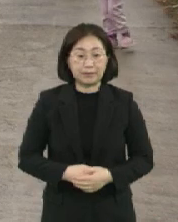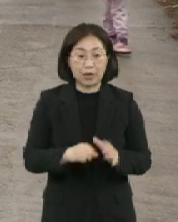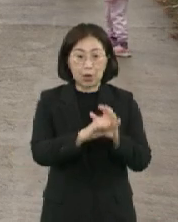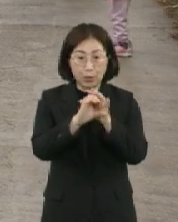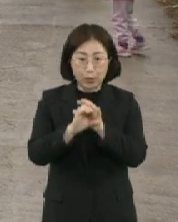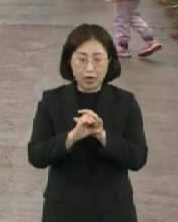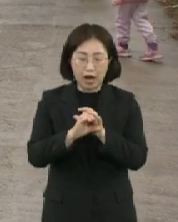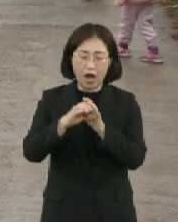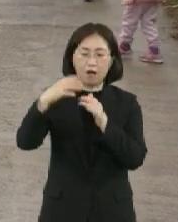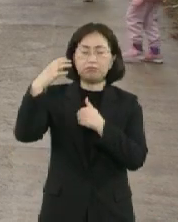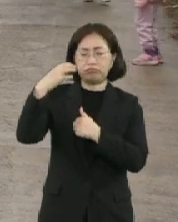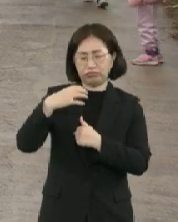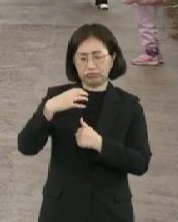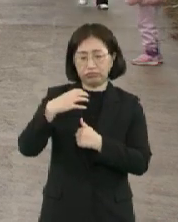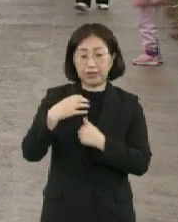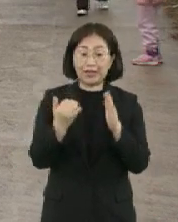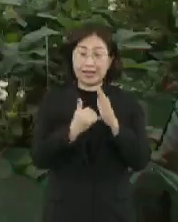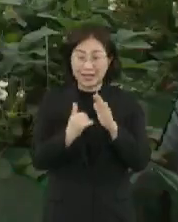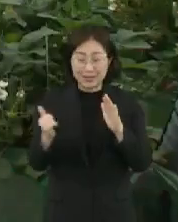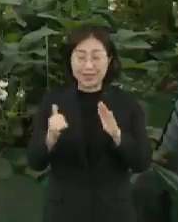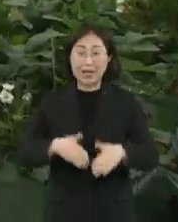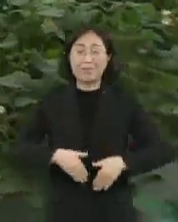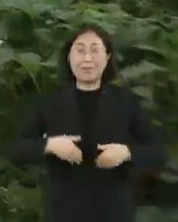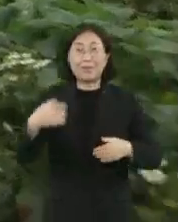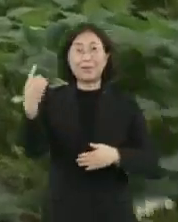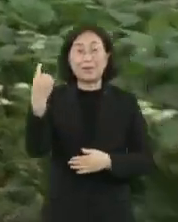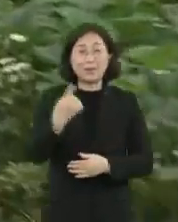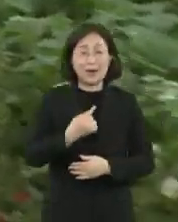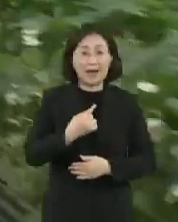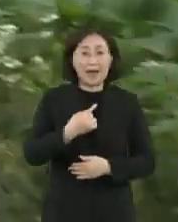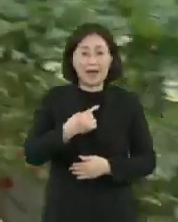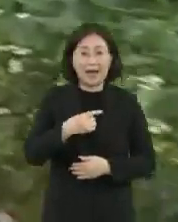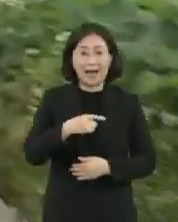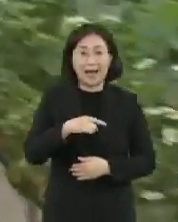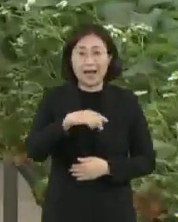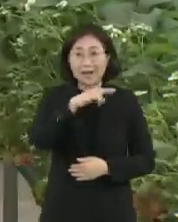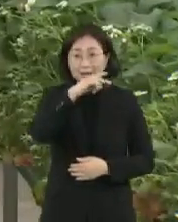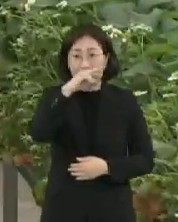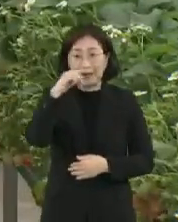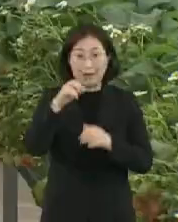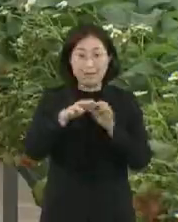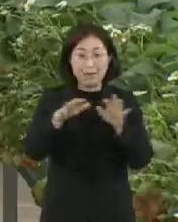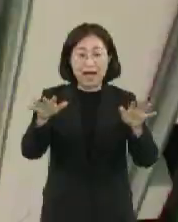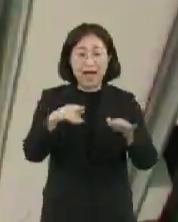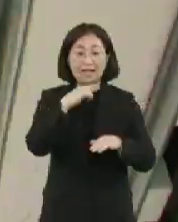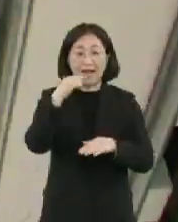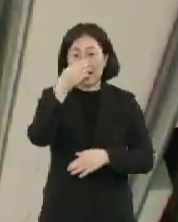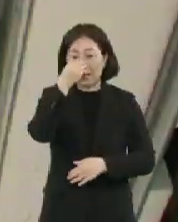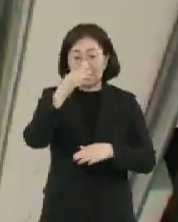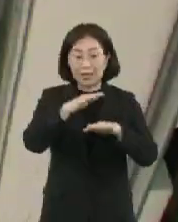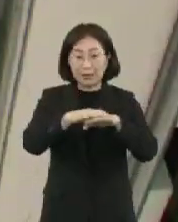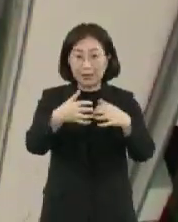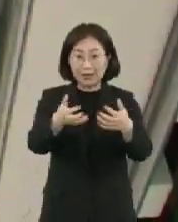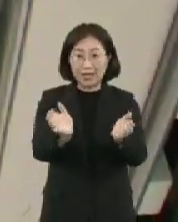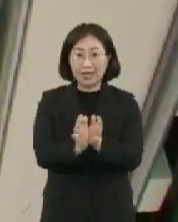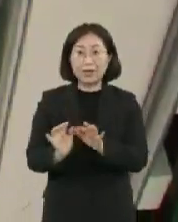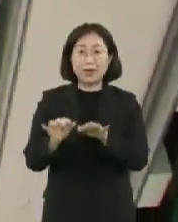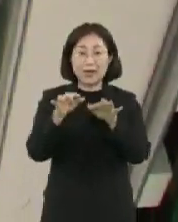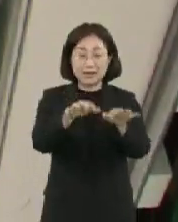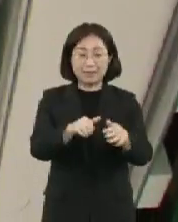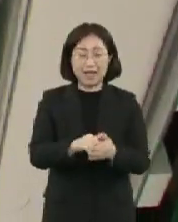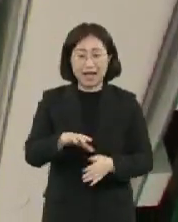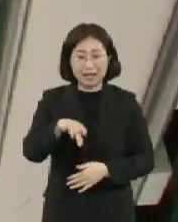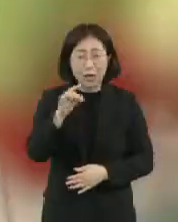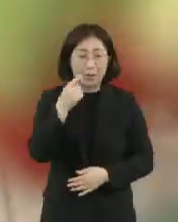그러나 일부의 갇혔던 가족들이 봄내음을 가득 품은 딸기 농장을 찾았습니다 아이들은 처음에 분은 딸기 따기